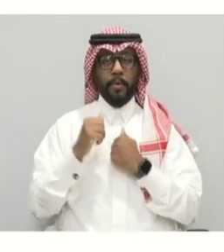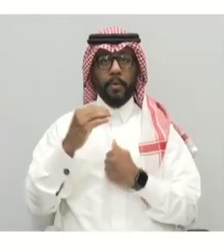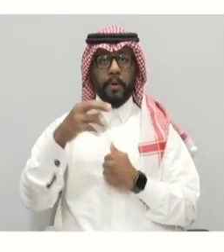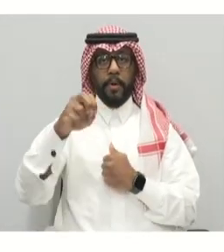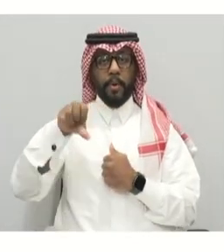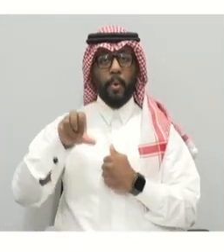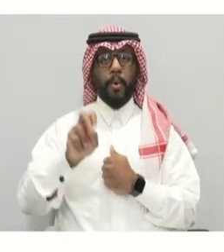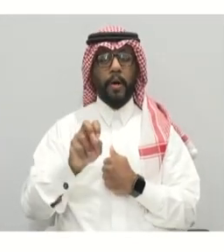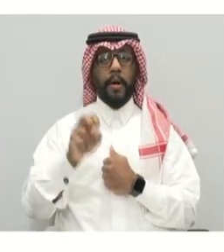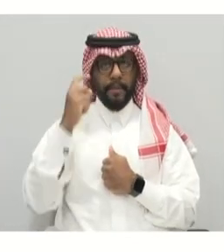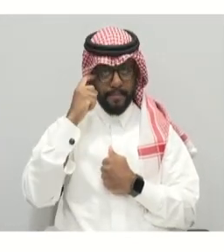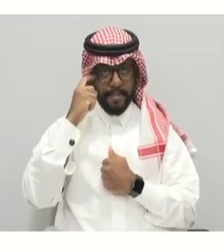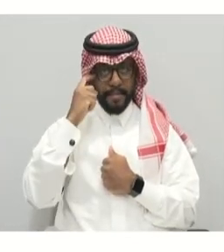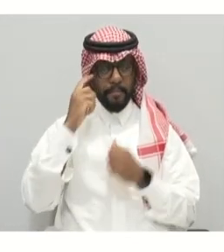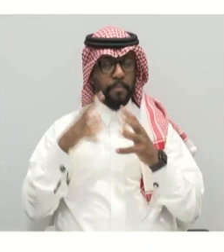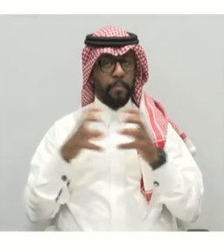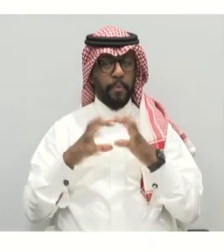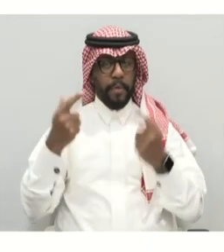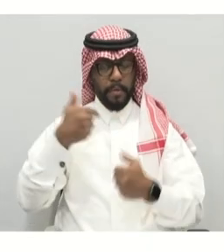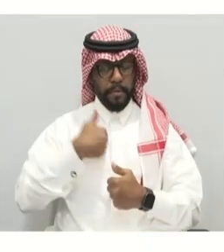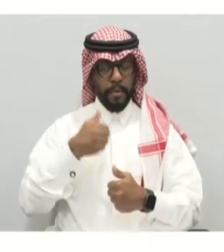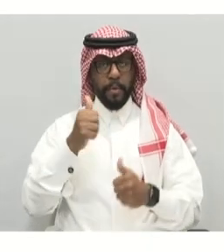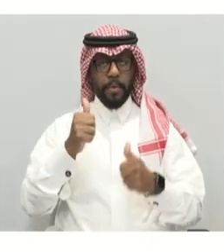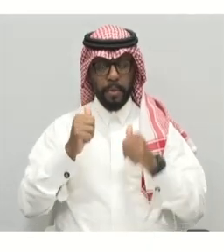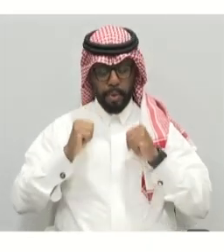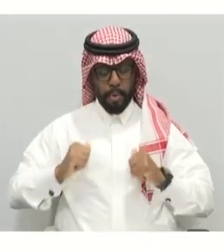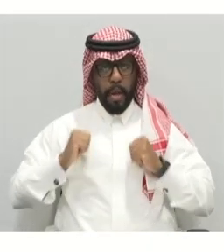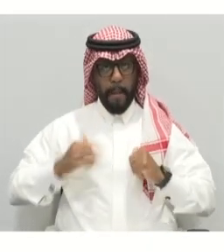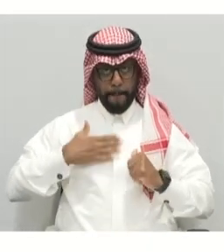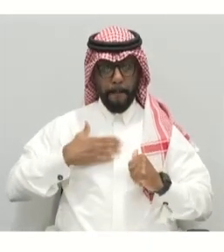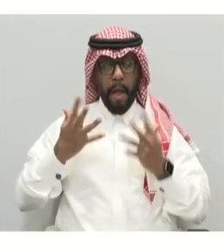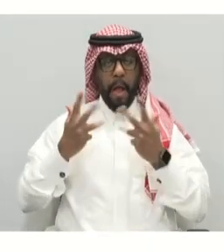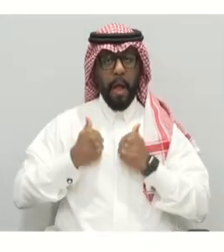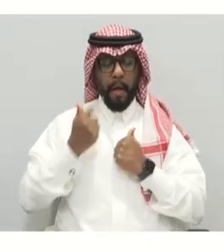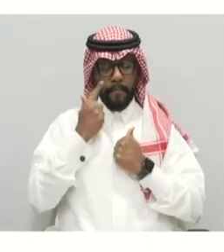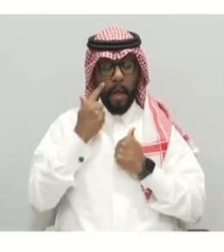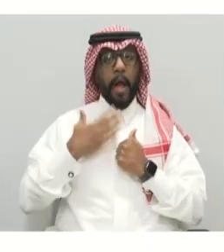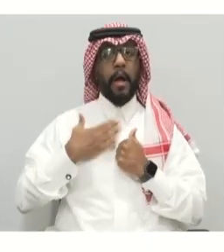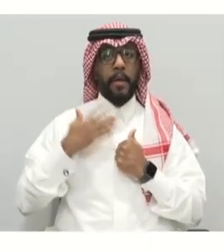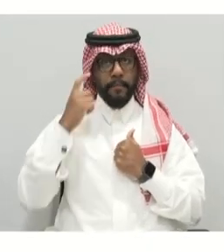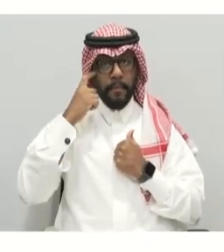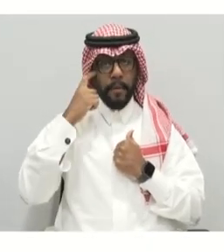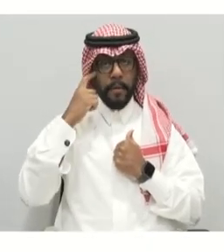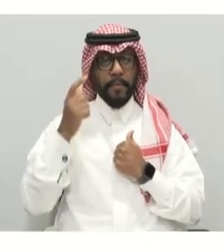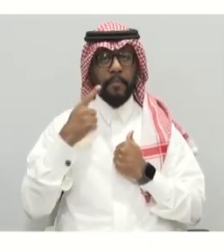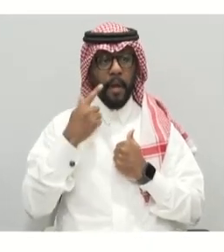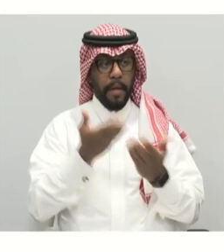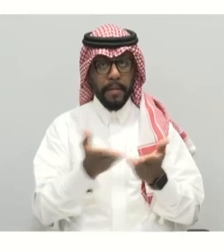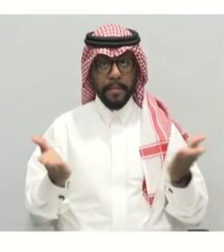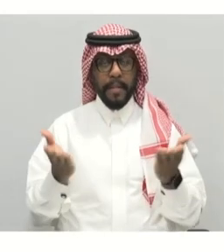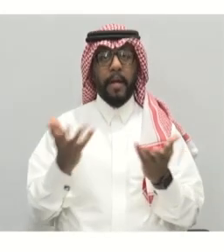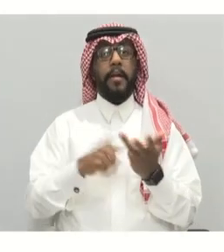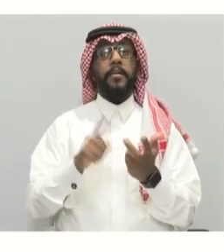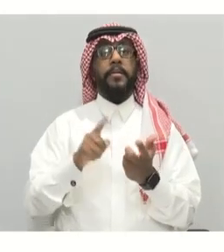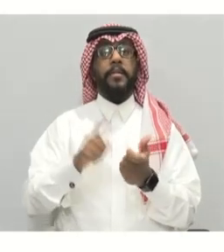احسنتم ما يستحقه الطلبه في حياتهم الحقوق ما يستحقه الطلبه في